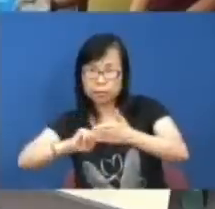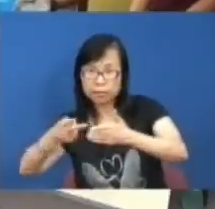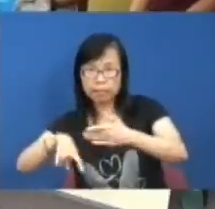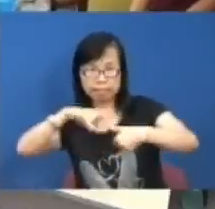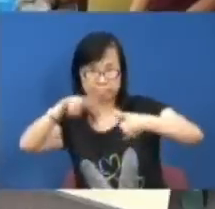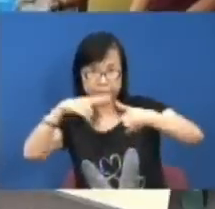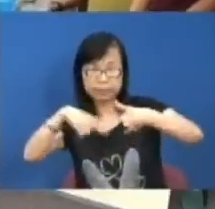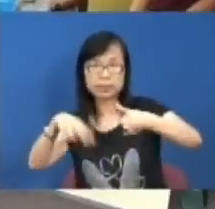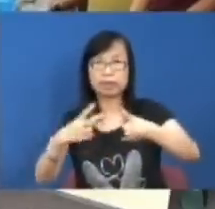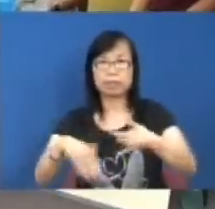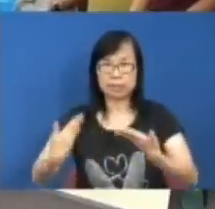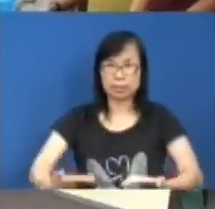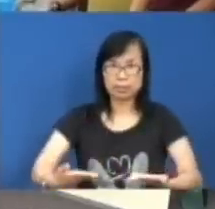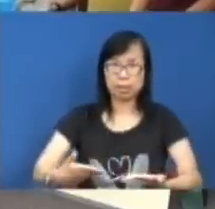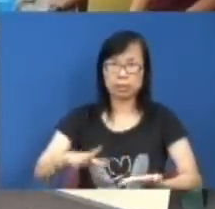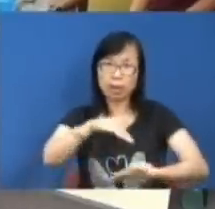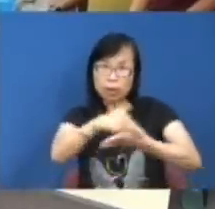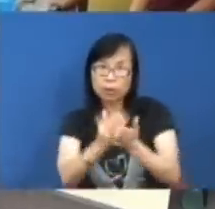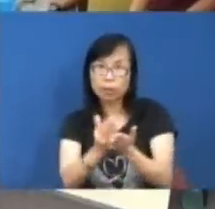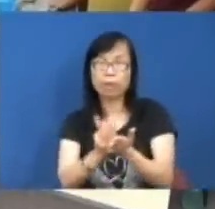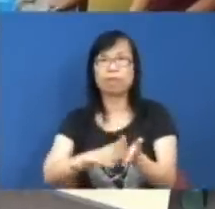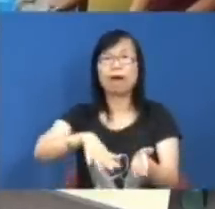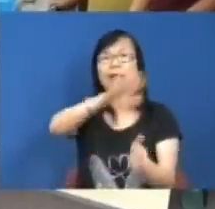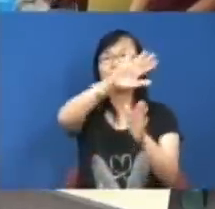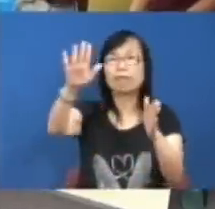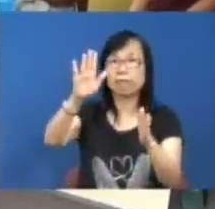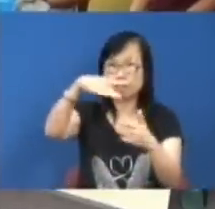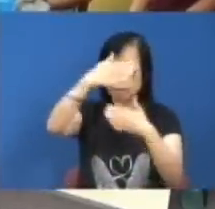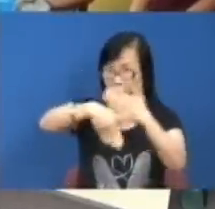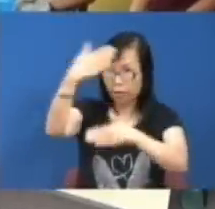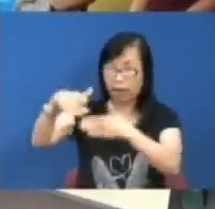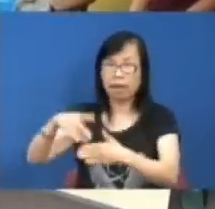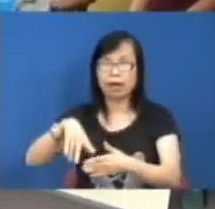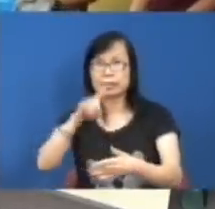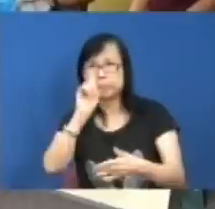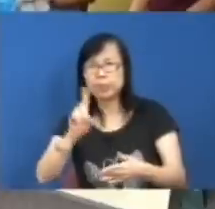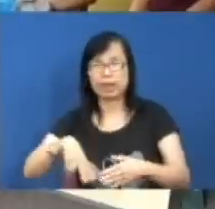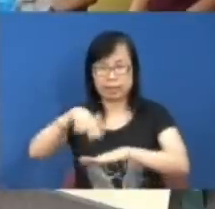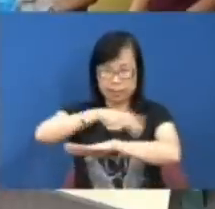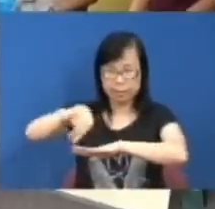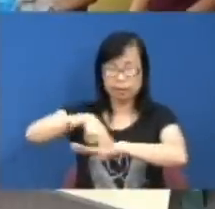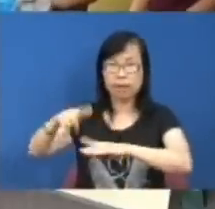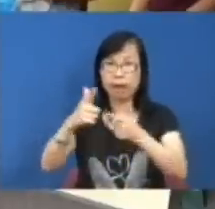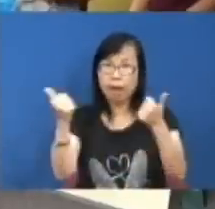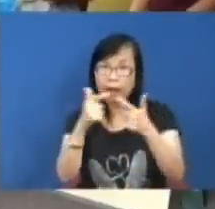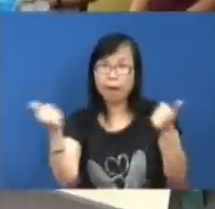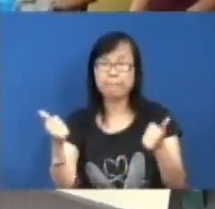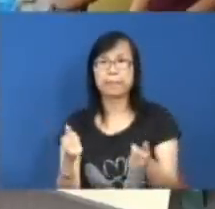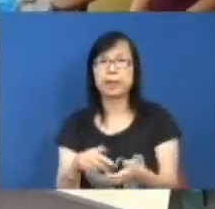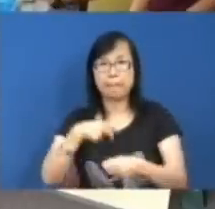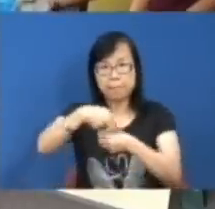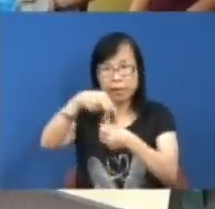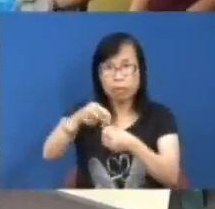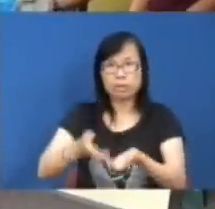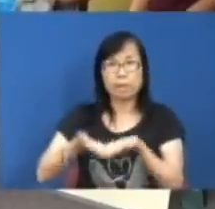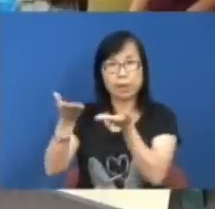嗰、那個現有嘅狀況啊，大廈牆底嗰個質地啊，咁從而咧都會設計翻適當嘅油漆系統，提供翻俾